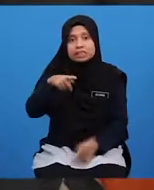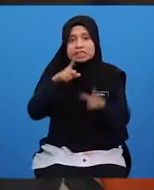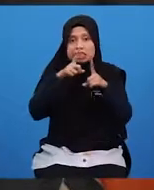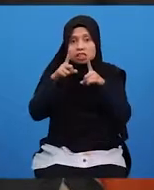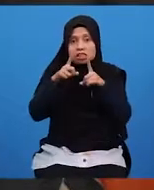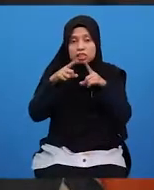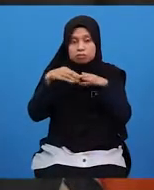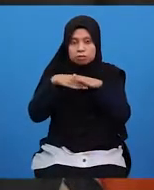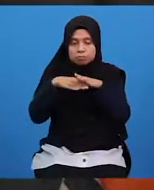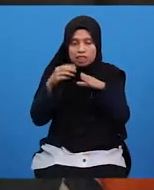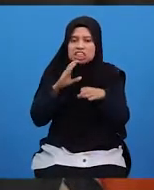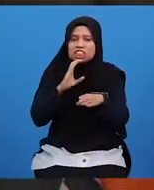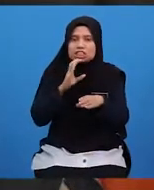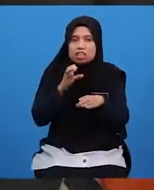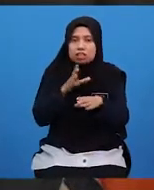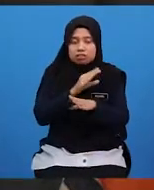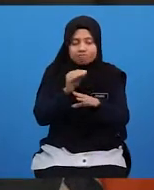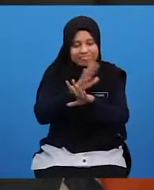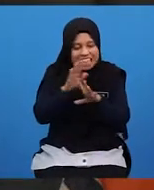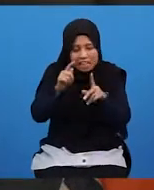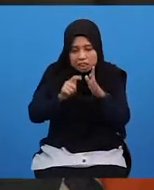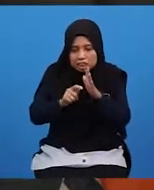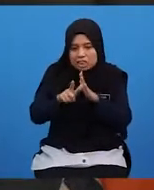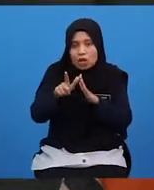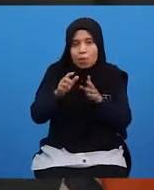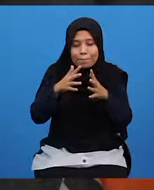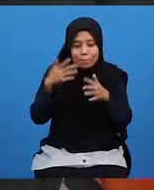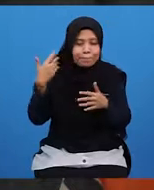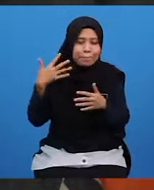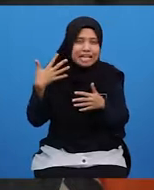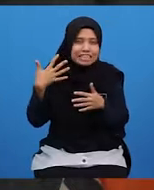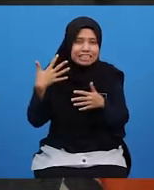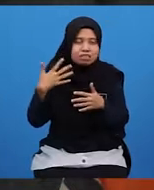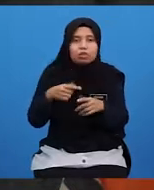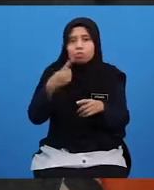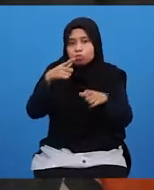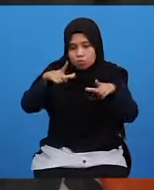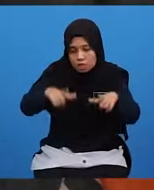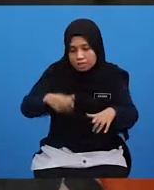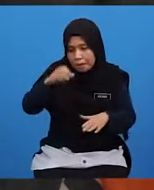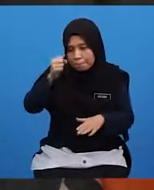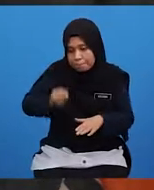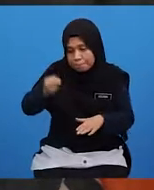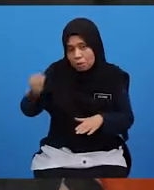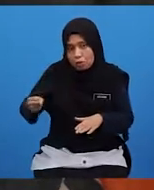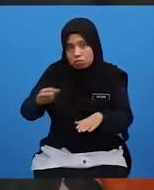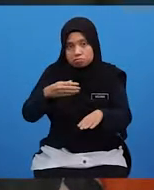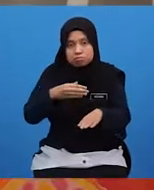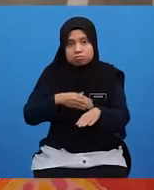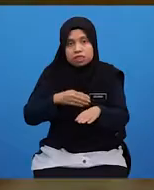Pastikan lilin kita dalam keadaan cair dan tidak terlalu panas apabila meletakkan blok pada